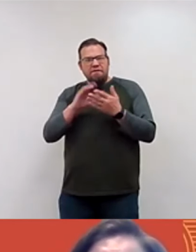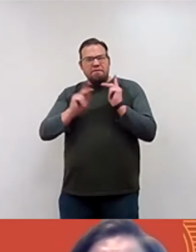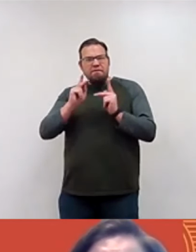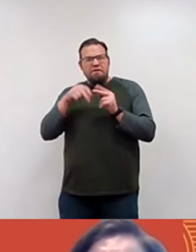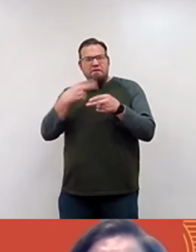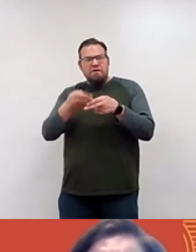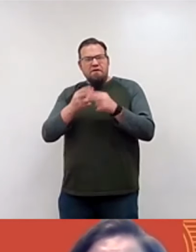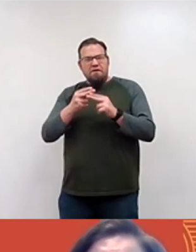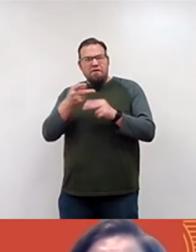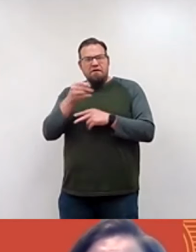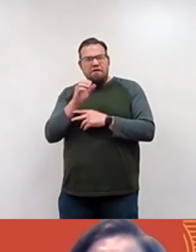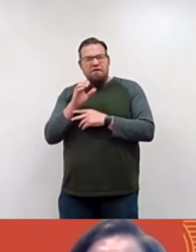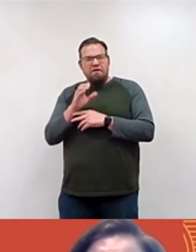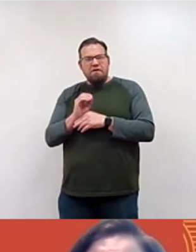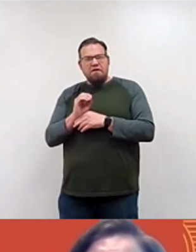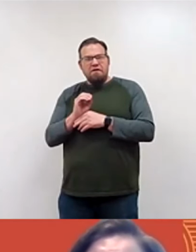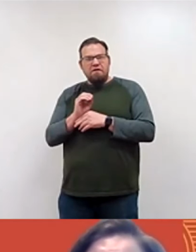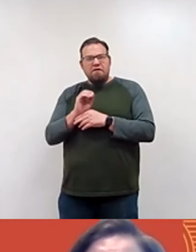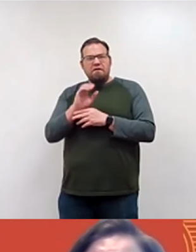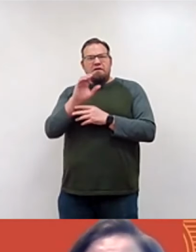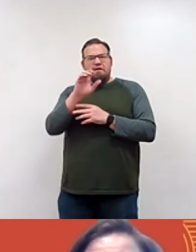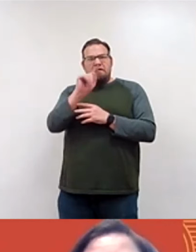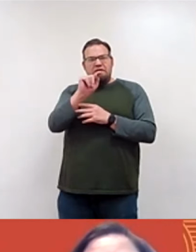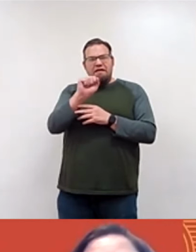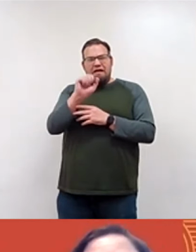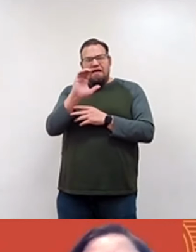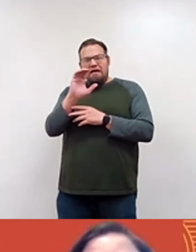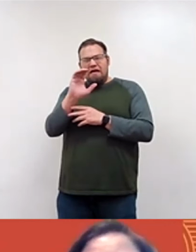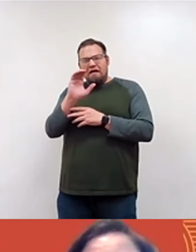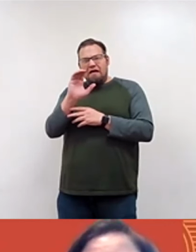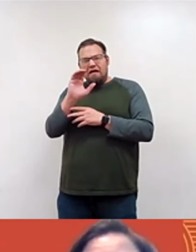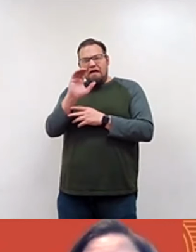المارشال هو كان صديقا لابني